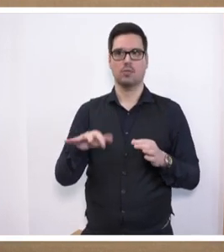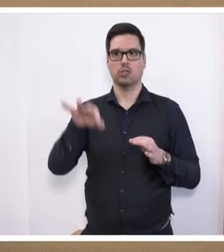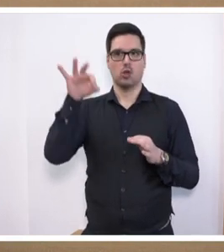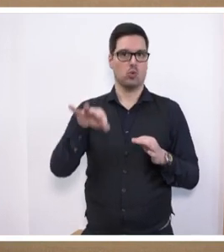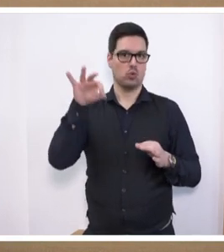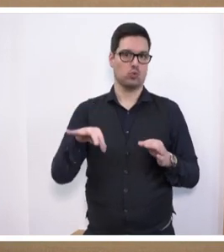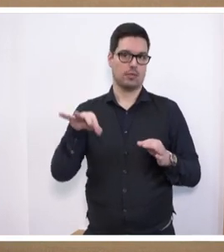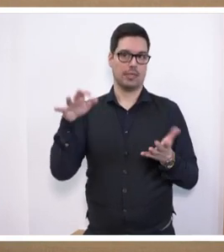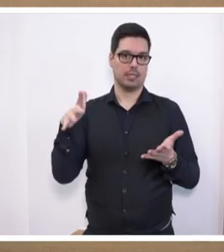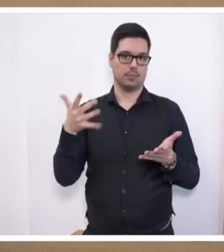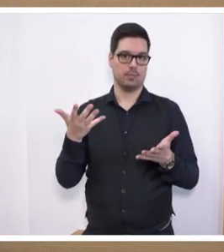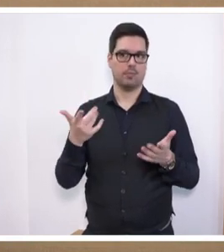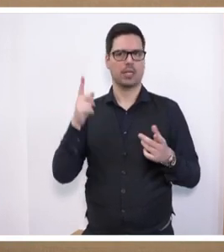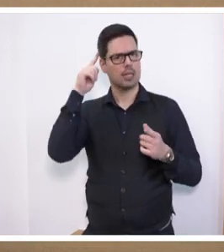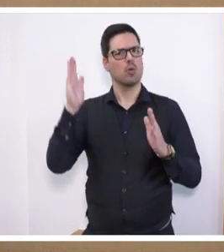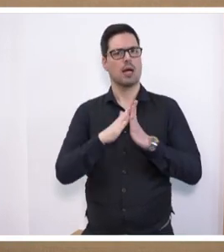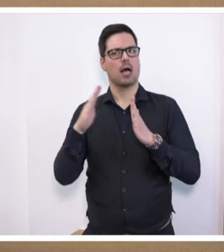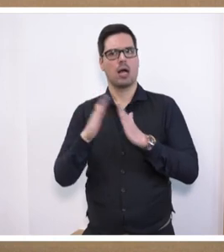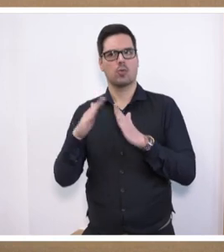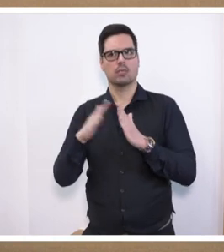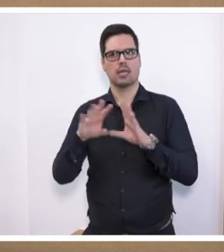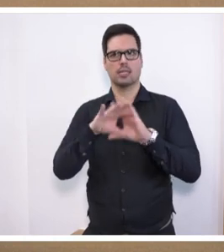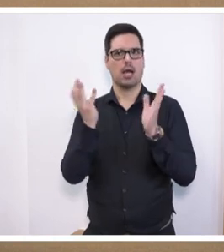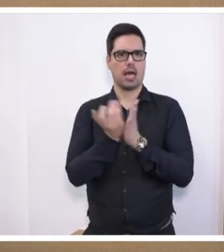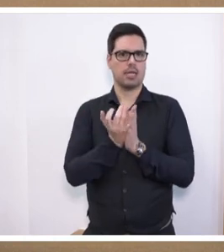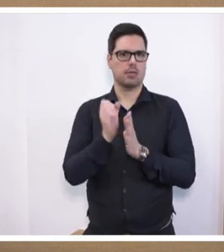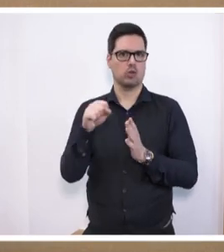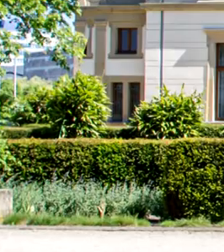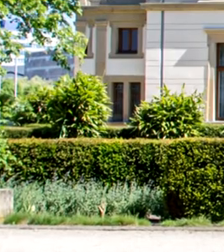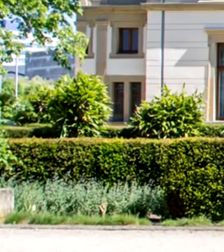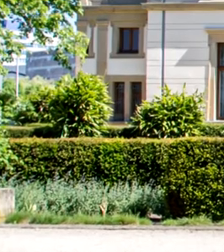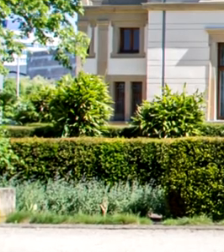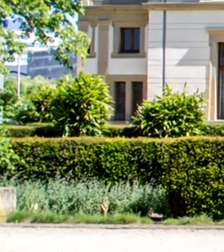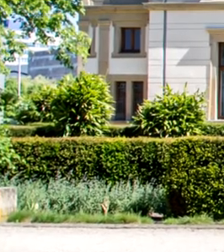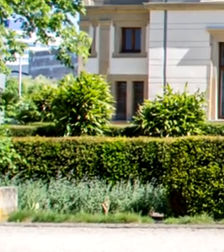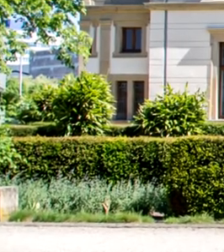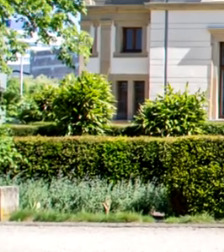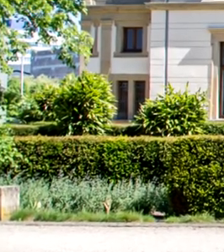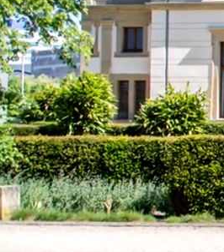finden können. Ich glaube, der Haushalt gibt uns alle Möglichkeiten, die wir dafür brauchen. Dankeschön.